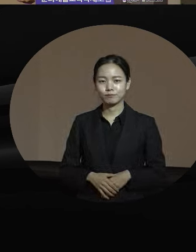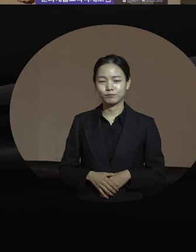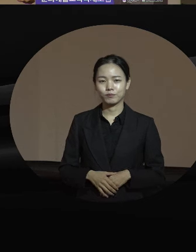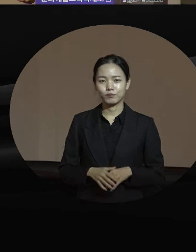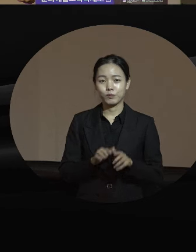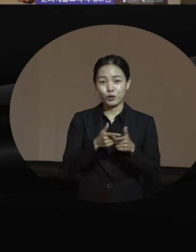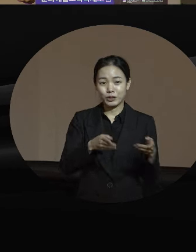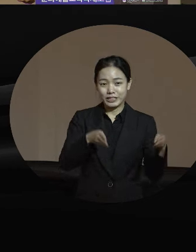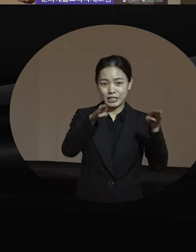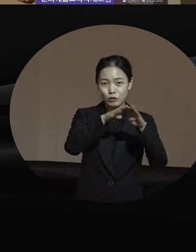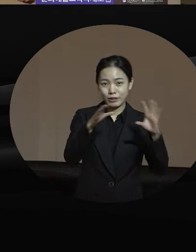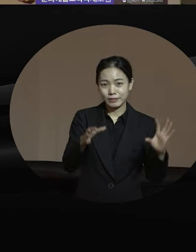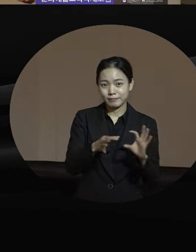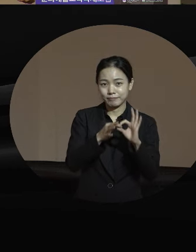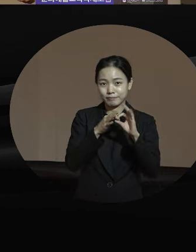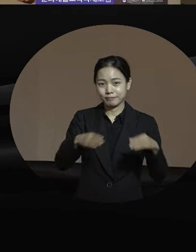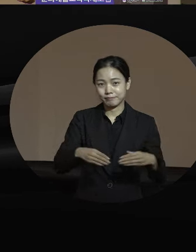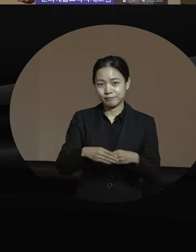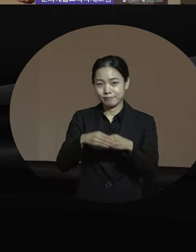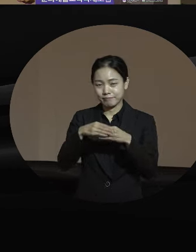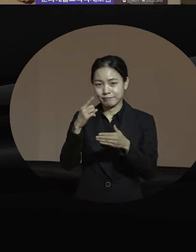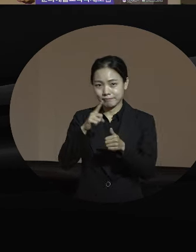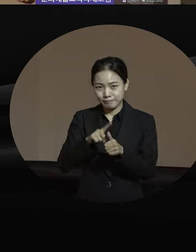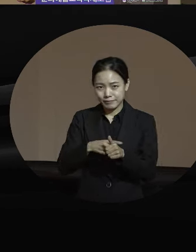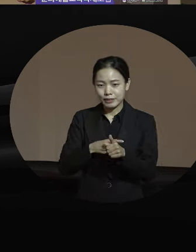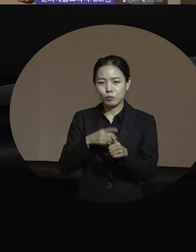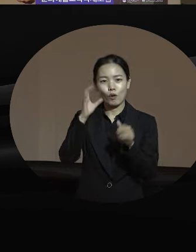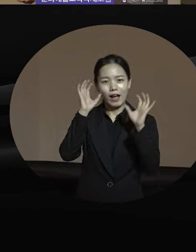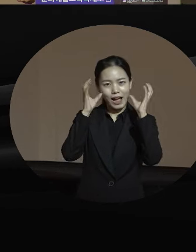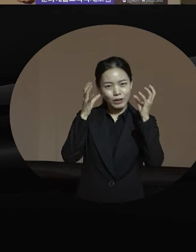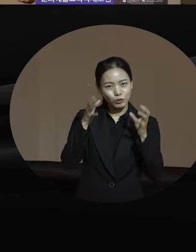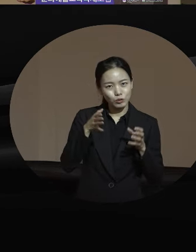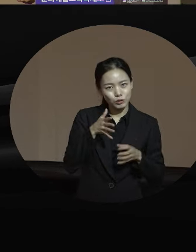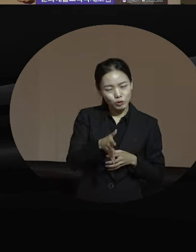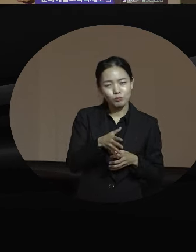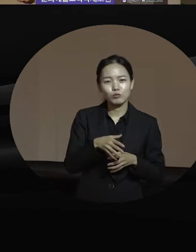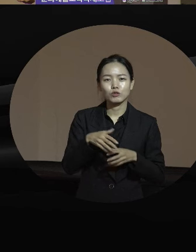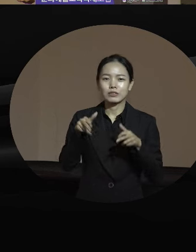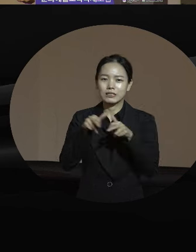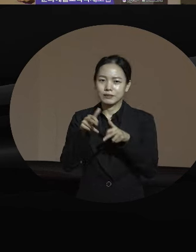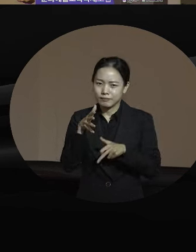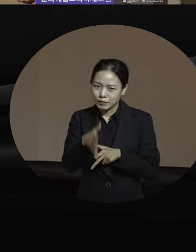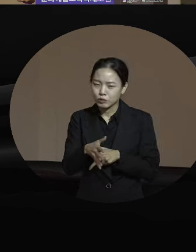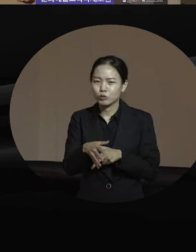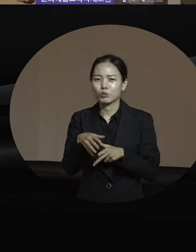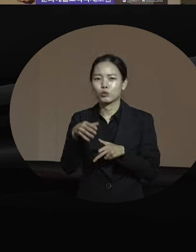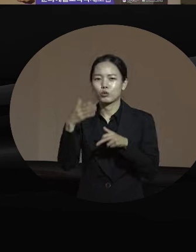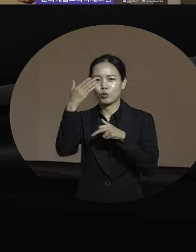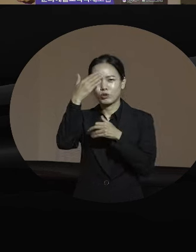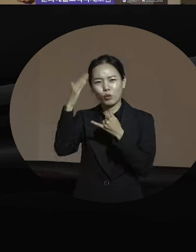통해서 아동노인 장애인 복지시설, 군부대, 소년원, 교정시설, 경무병원 등의 재소자를 시작으로